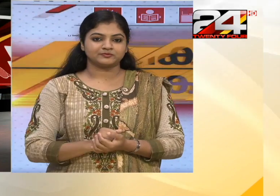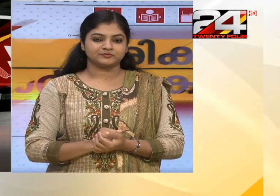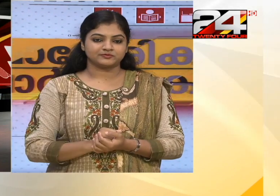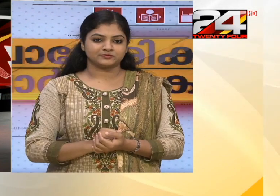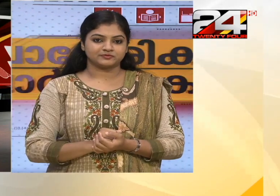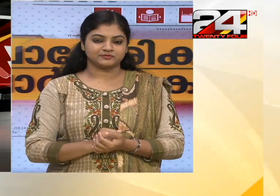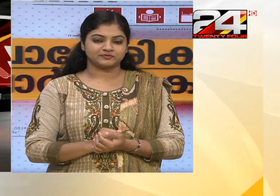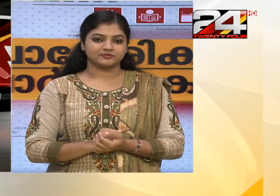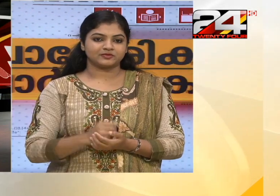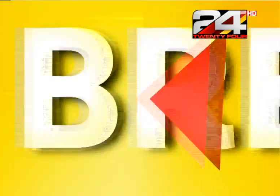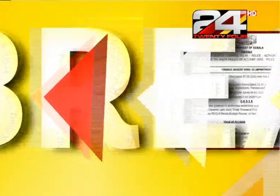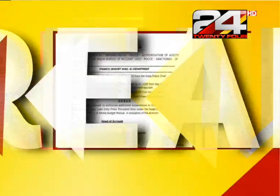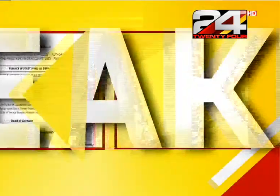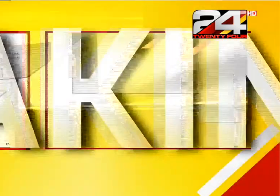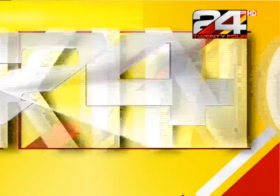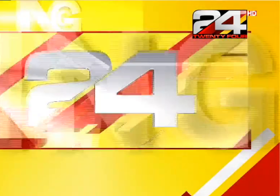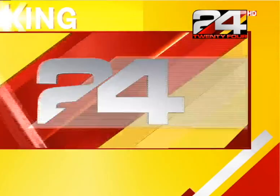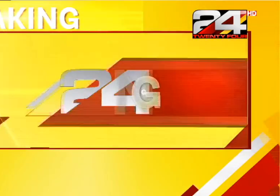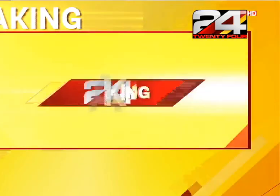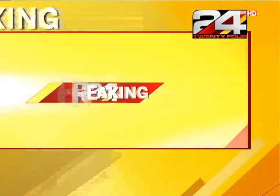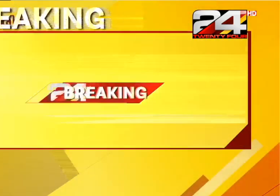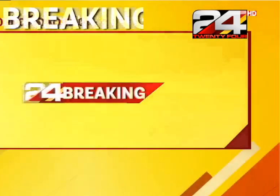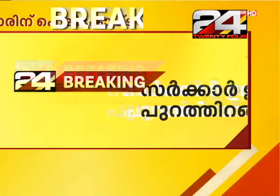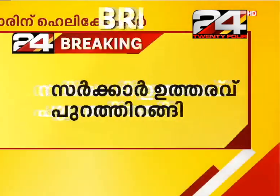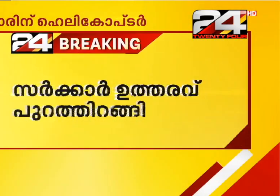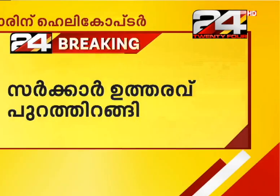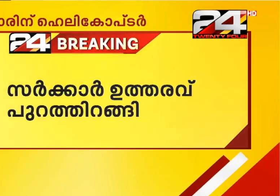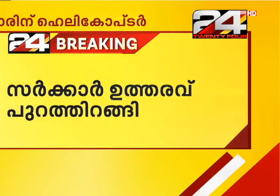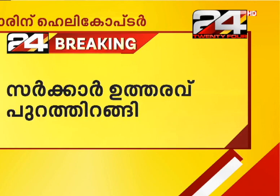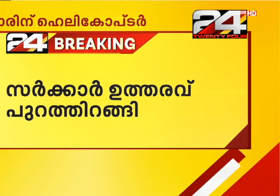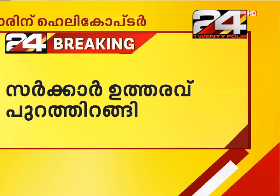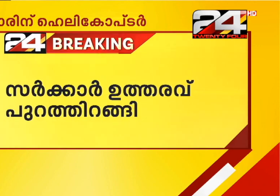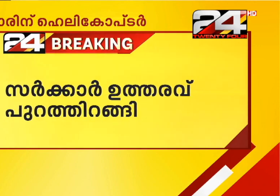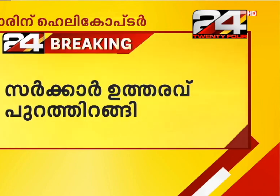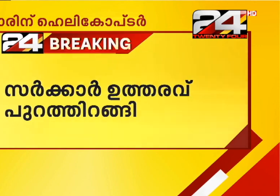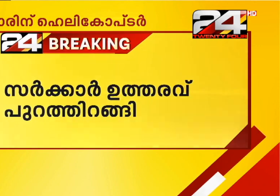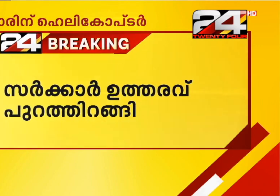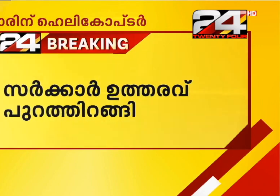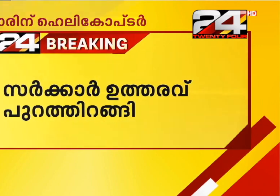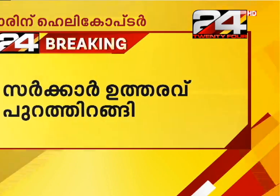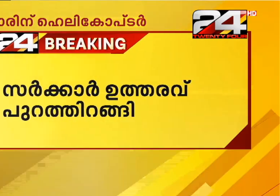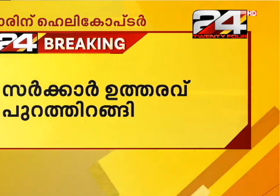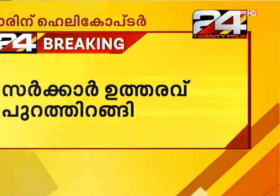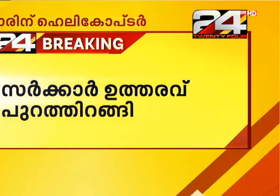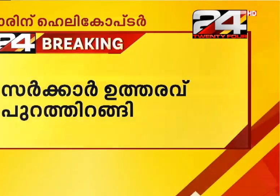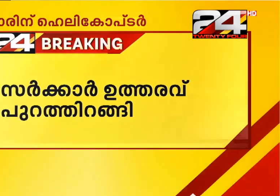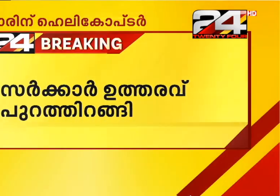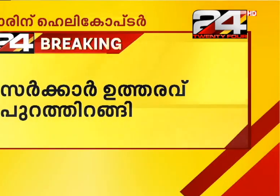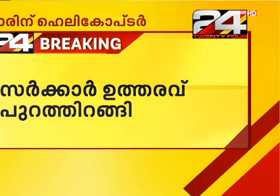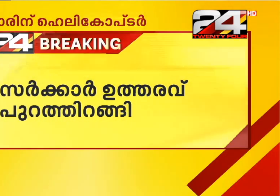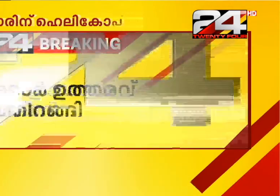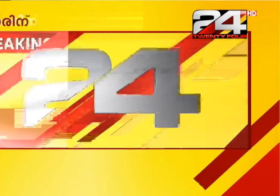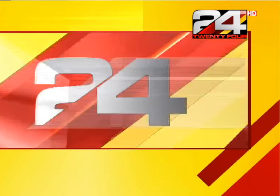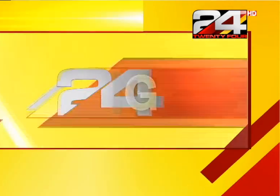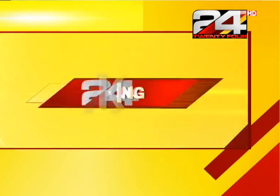തിരുവനന്തപുരത്തെ 24 പ്രതിനിധി ബി ദിലീപ് കുമാർ ചേരുകയാണ്. ദിലീപ്, ബജറ്റിൽ പോലും കടുത്ത സാമ്പത്തിക നിയന്ത്രണം ഉണ്ടായിരിക്കും, അനാവശ്യ